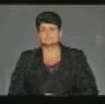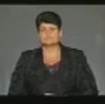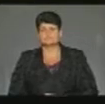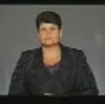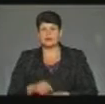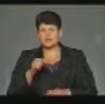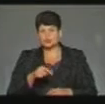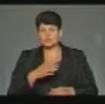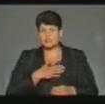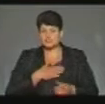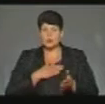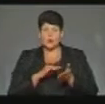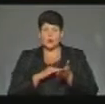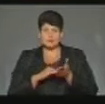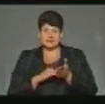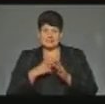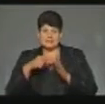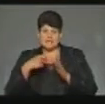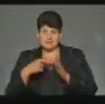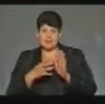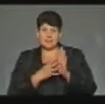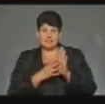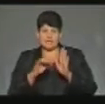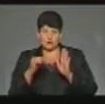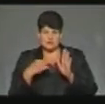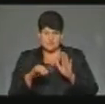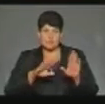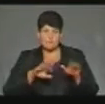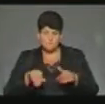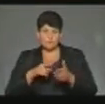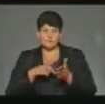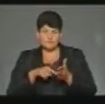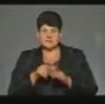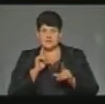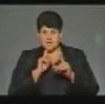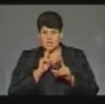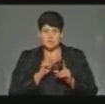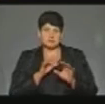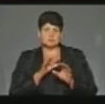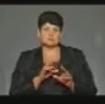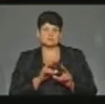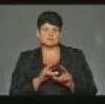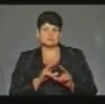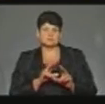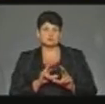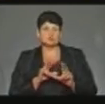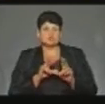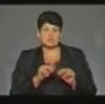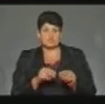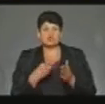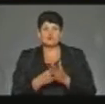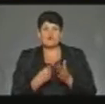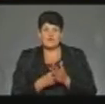Тут наші кореспонденти відзнімали цей сюжет 9 серпня. Згодом у міській раді запевнили та уточнили, що вартість